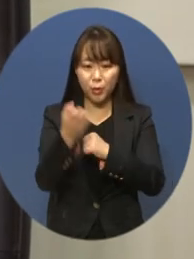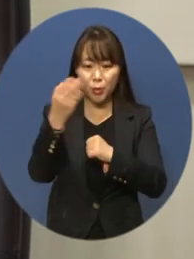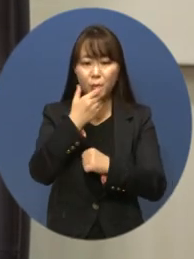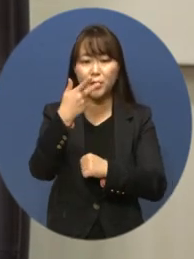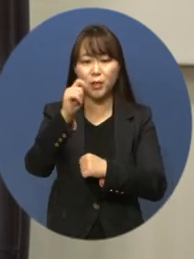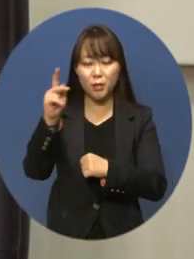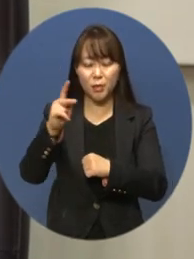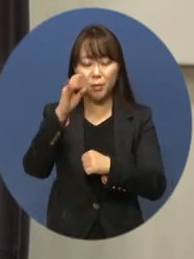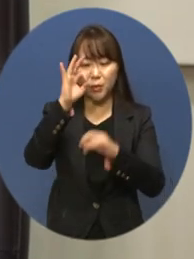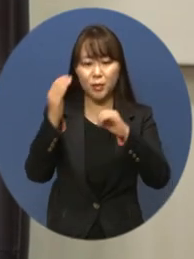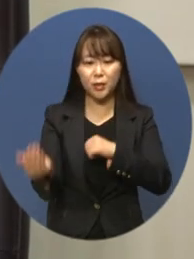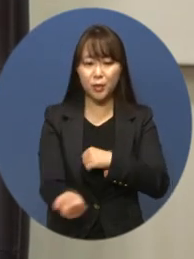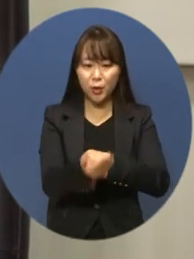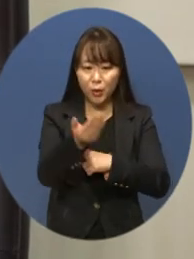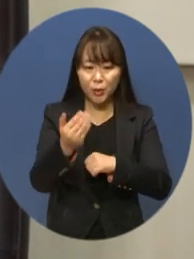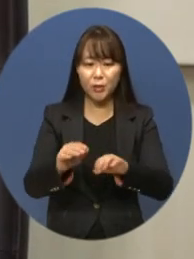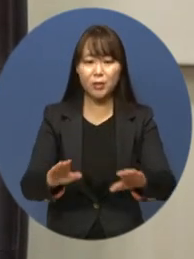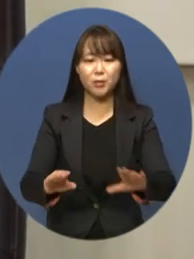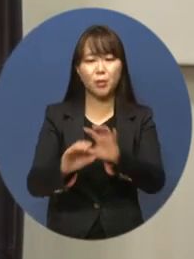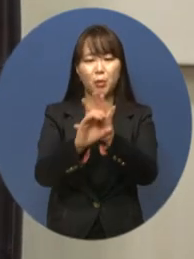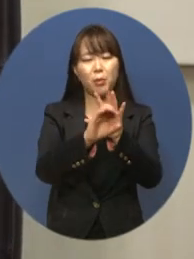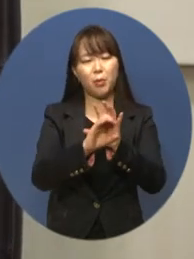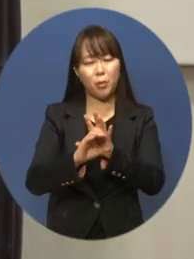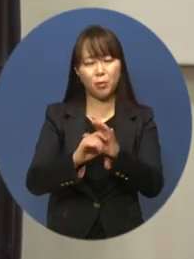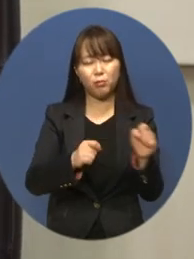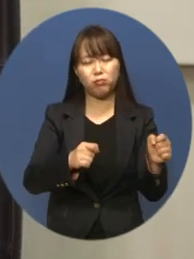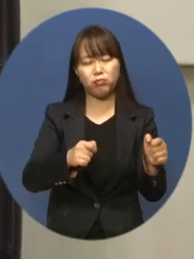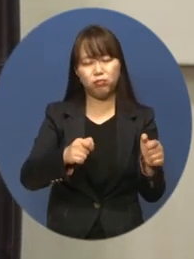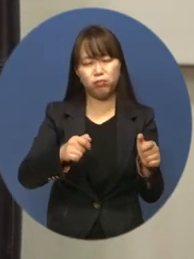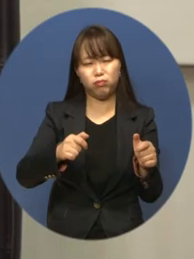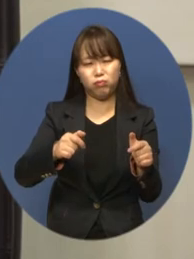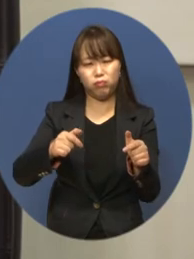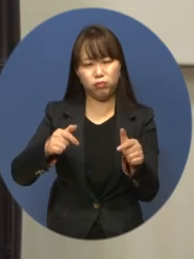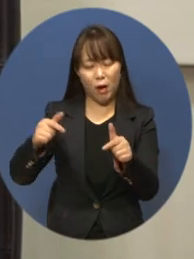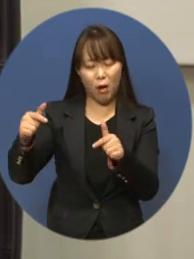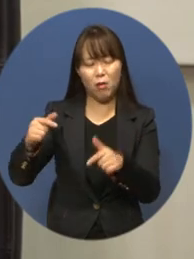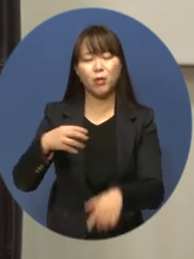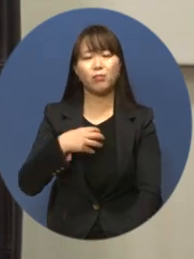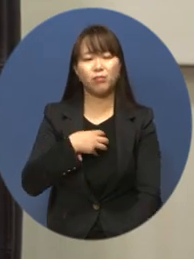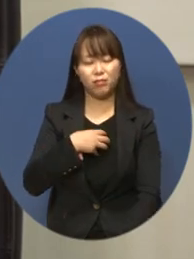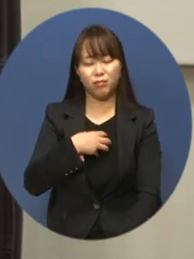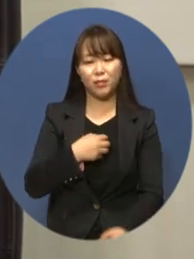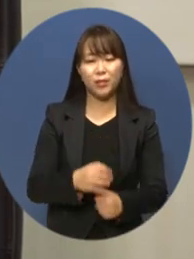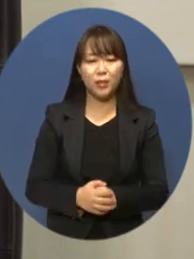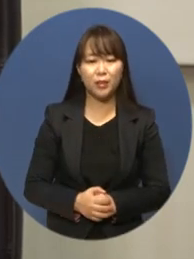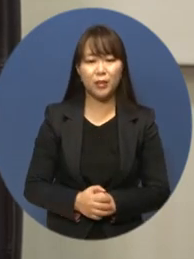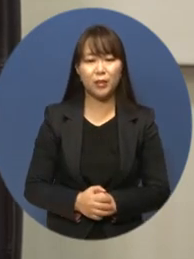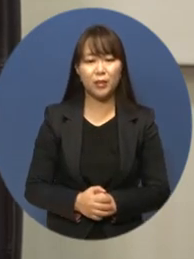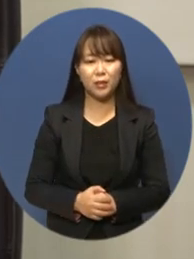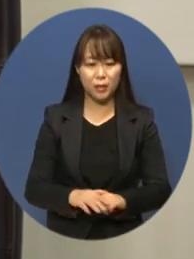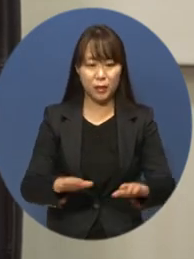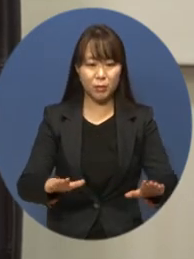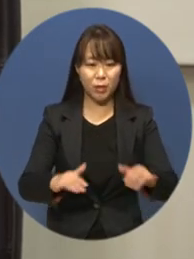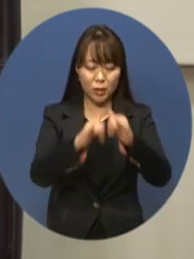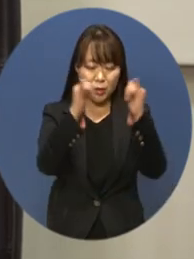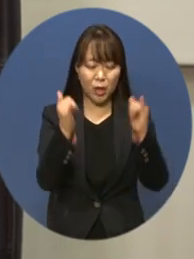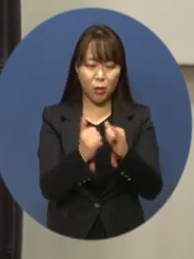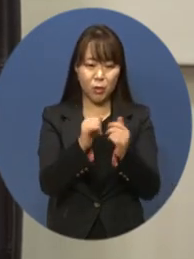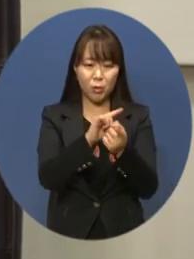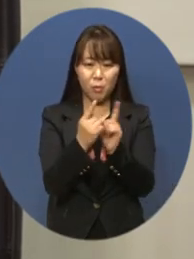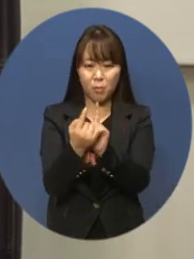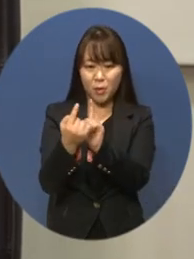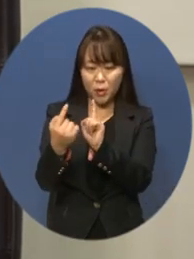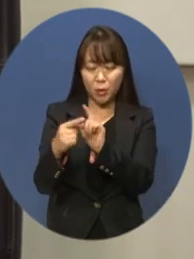복지TV 시청자 여러분 여전히 코로나19 재확산의 기세가 무섭습니다. 아직도 사회적 거리두기